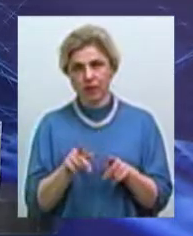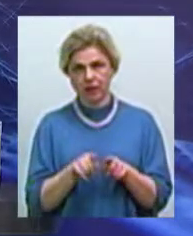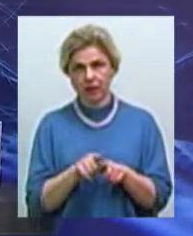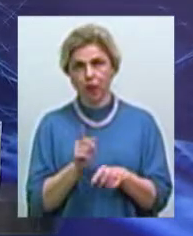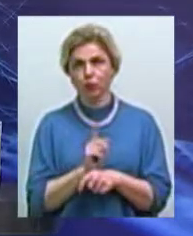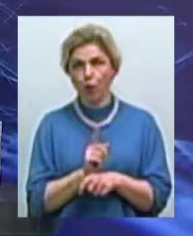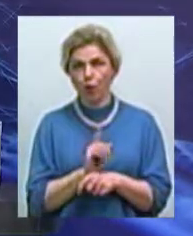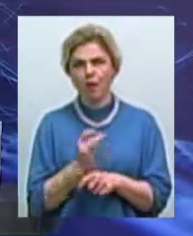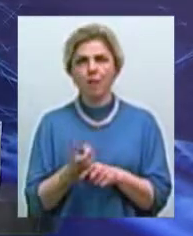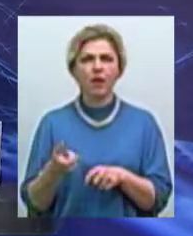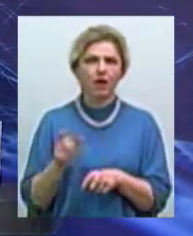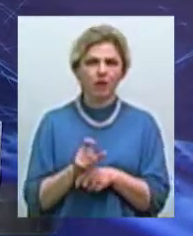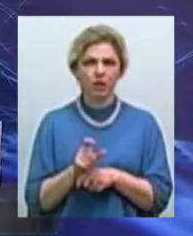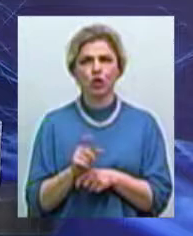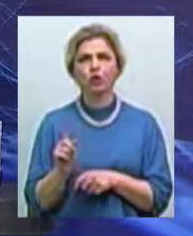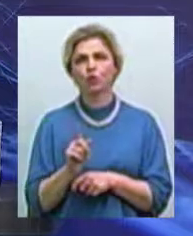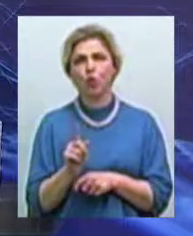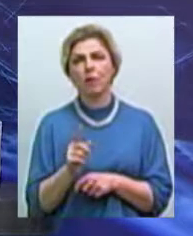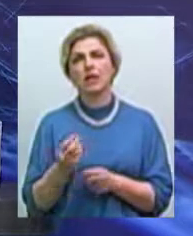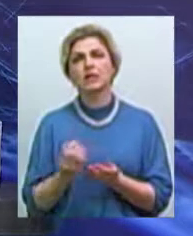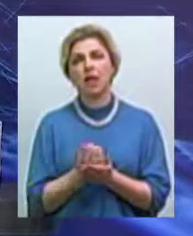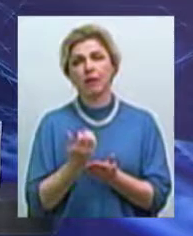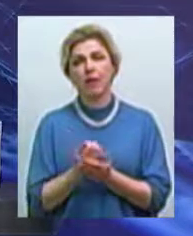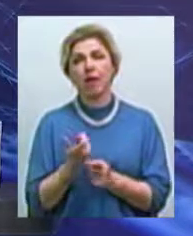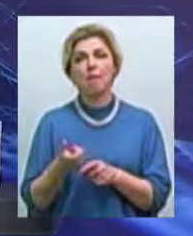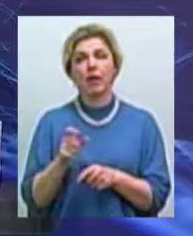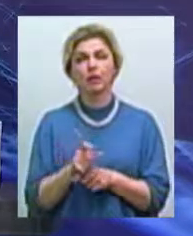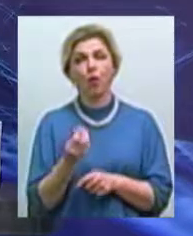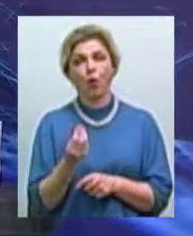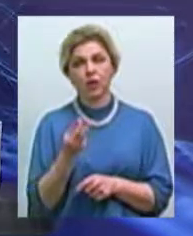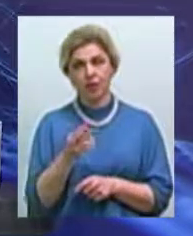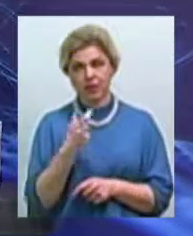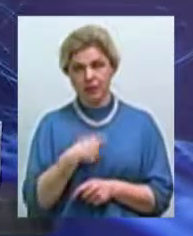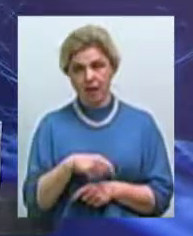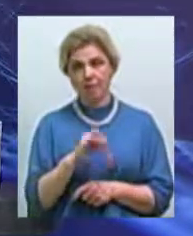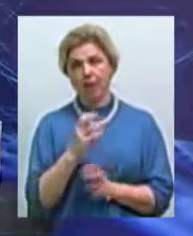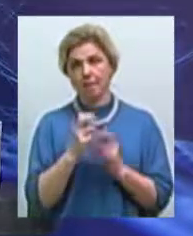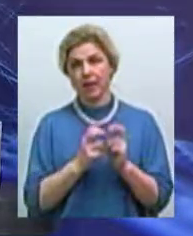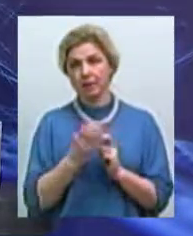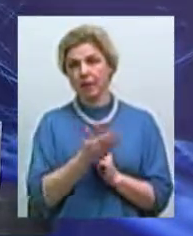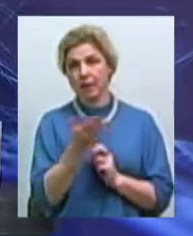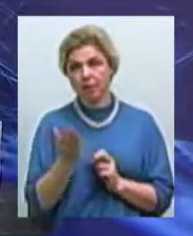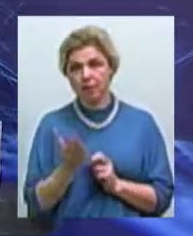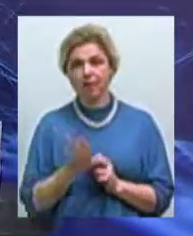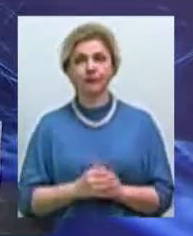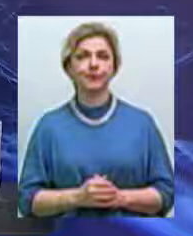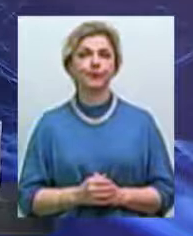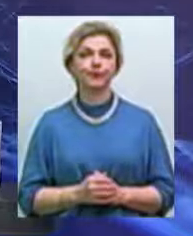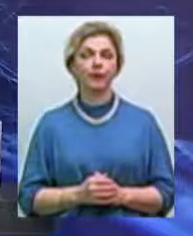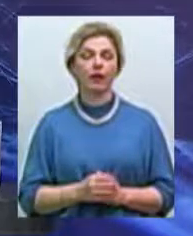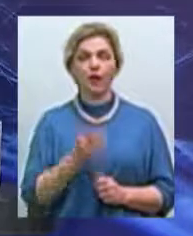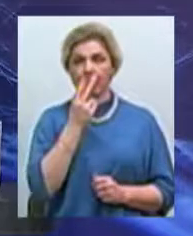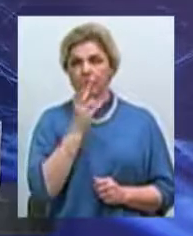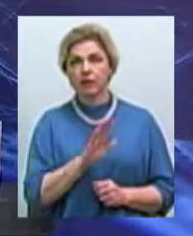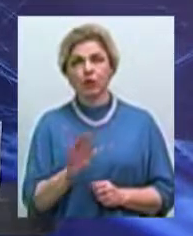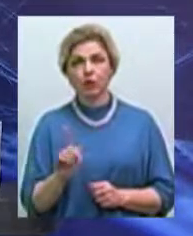і перевищують для того, щоб заробити більше коштів для себе, як для підприємства, не дивлячись